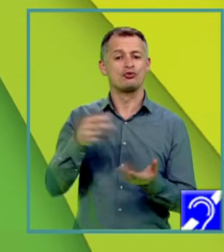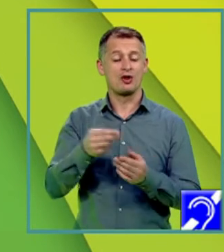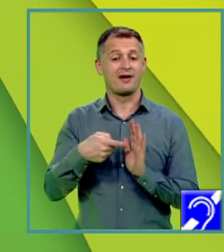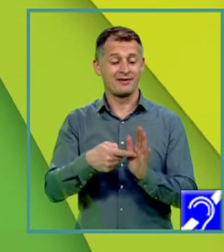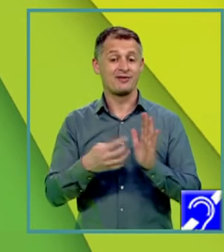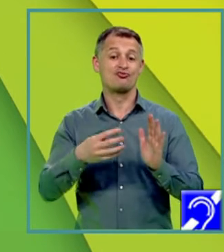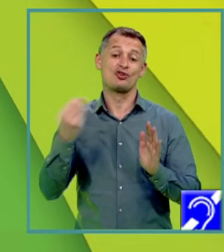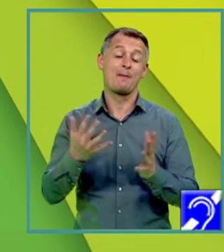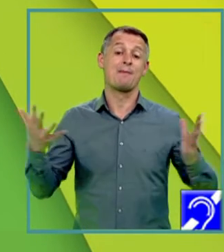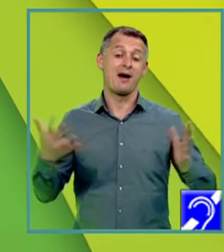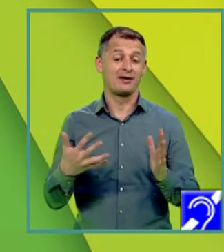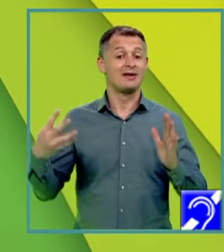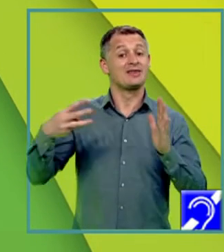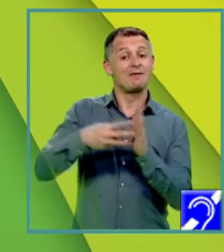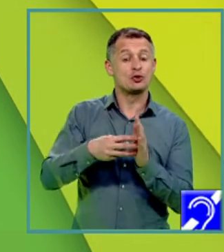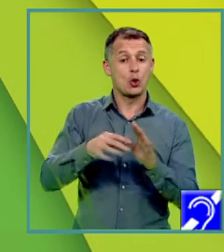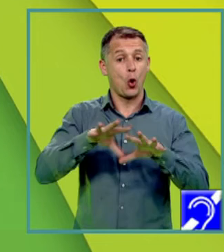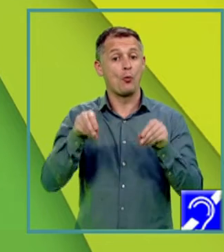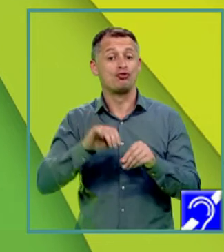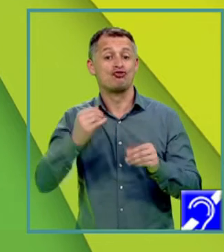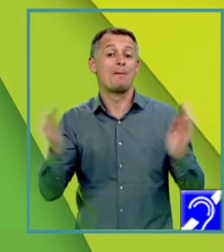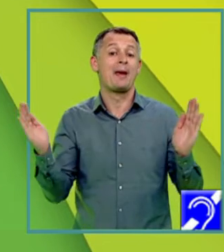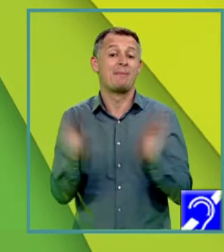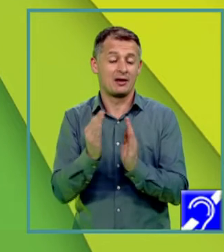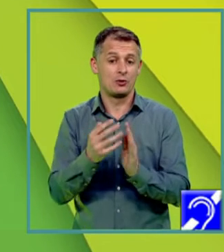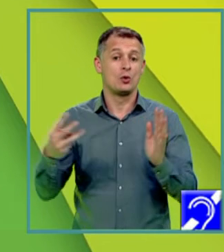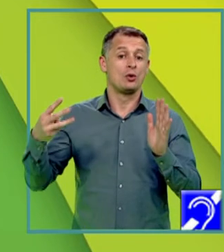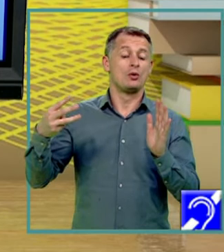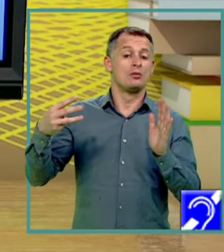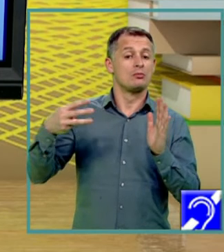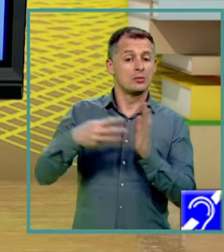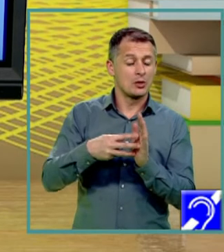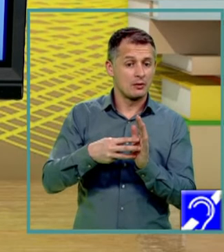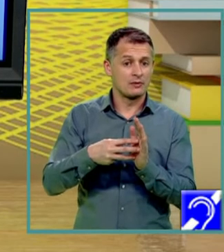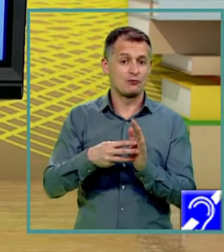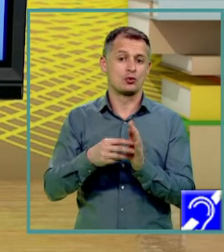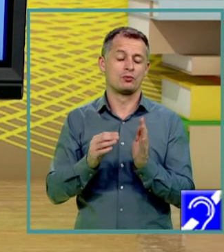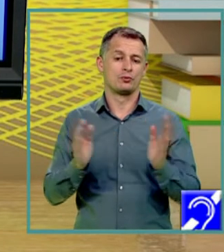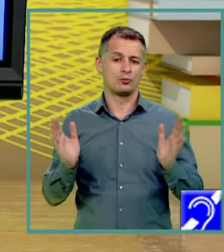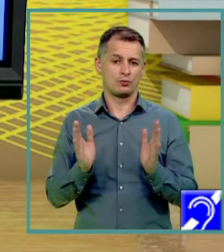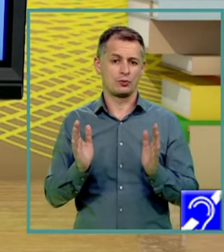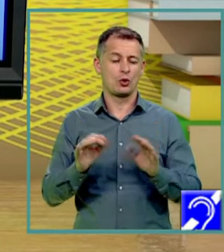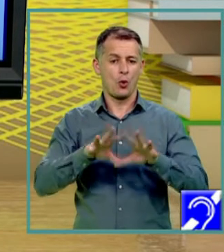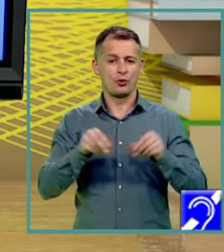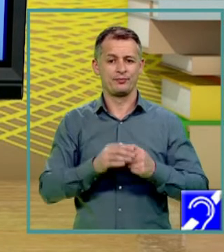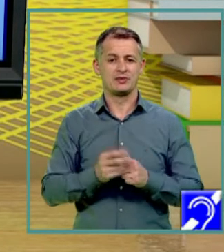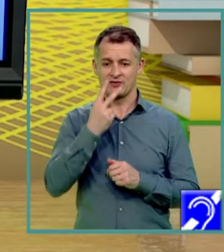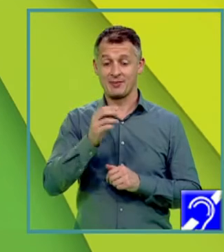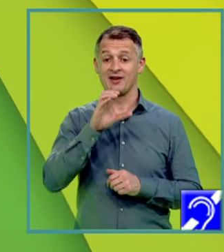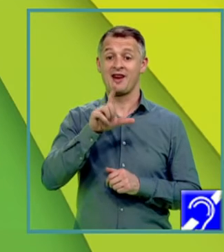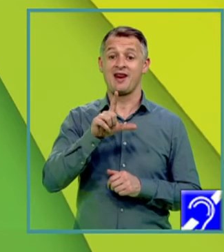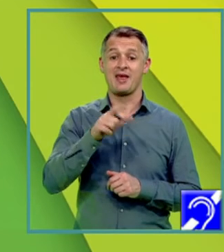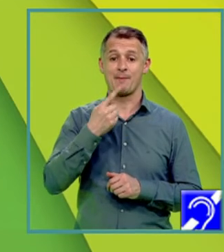și cel mai mic multiplu comun pentru cele trei numere a de să vedem varianta scris în limbajul de programare cplusplus